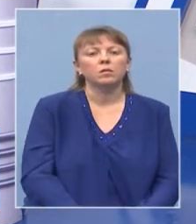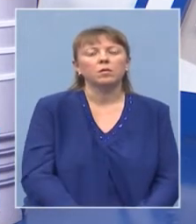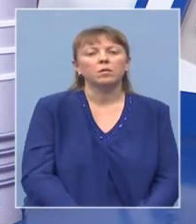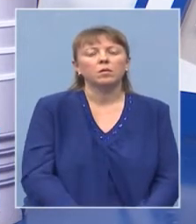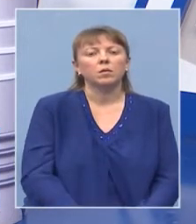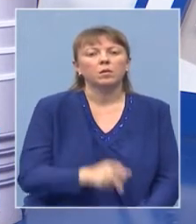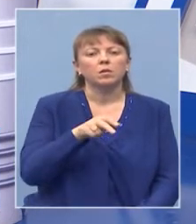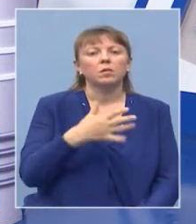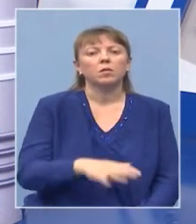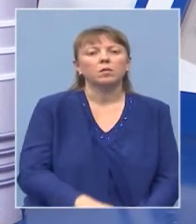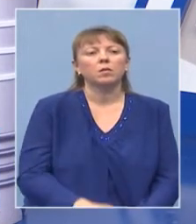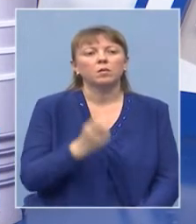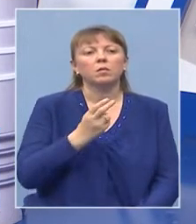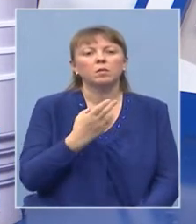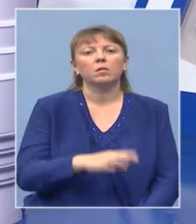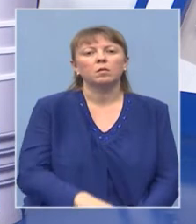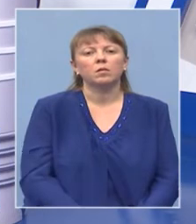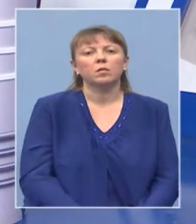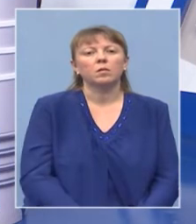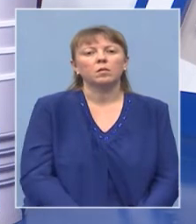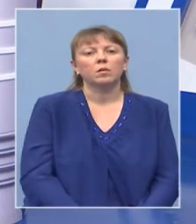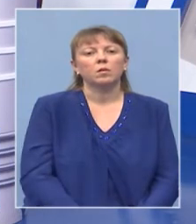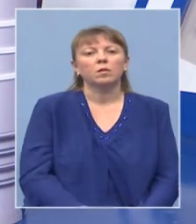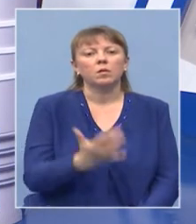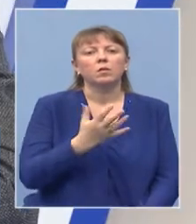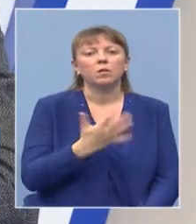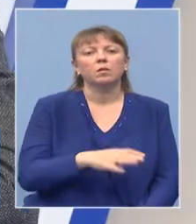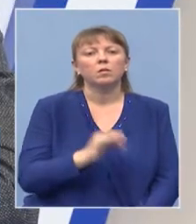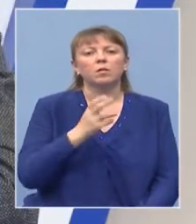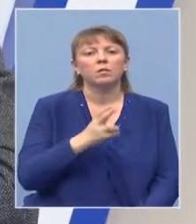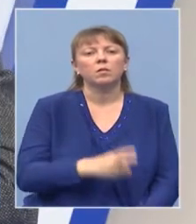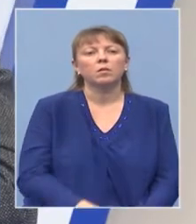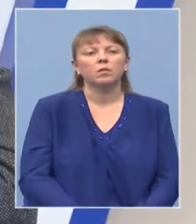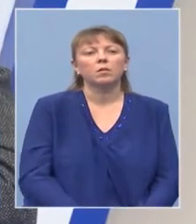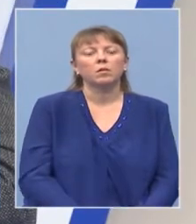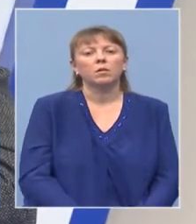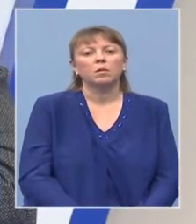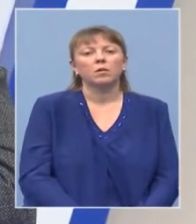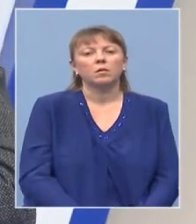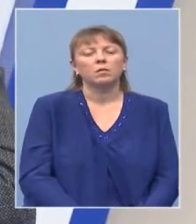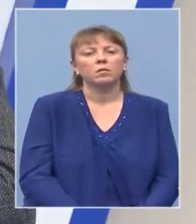том числе прийти, да, в ЦОНы. Прежде всего, насколько сотрудники ЦОНов